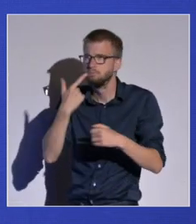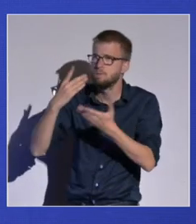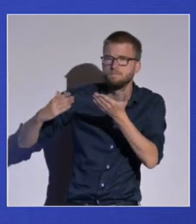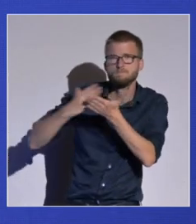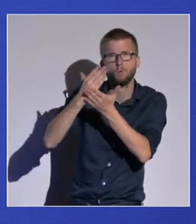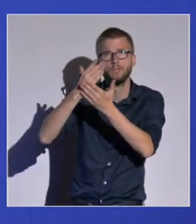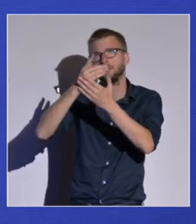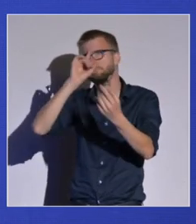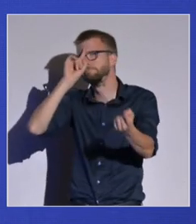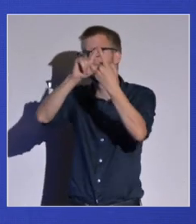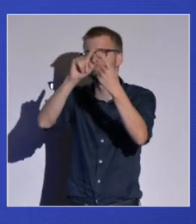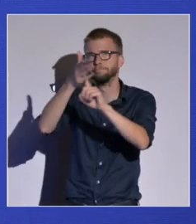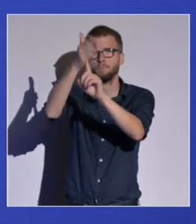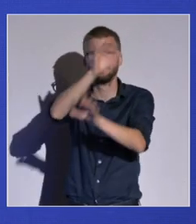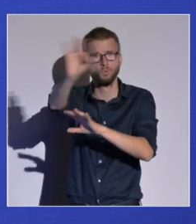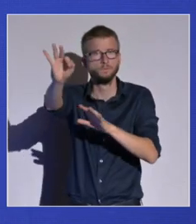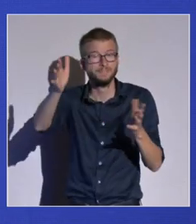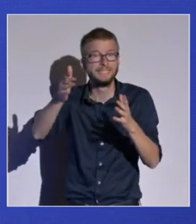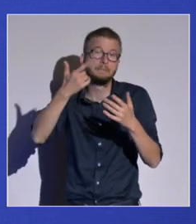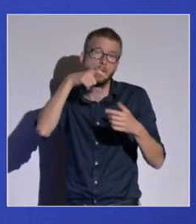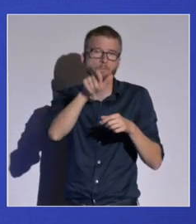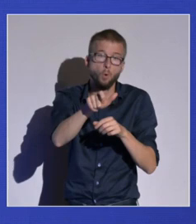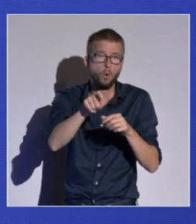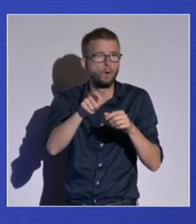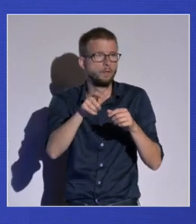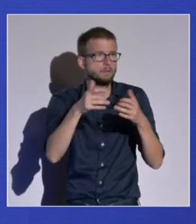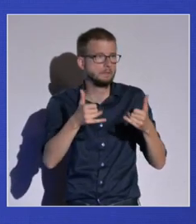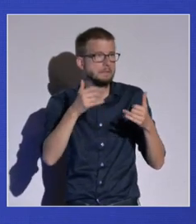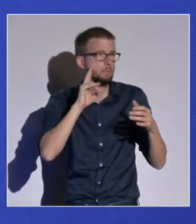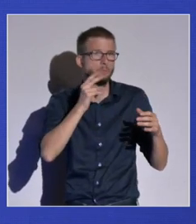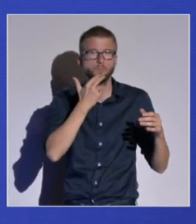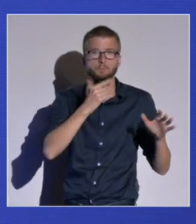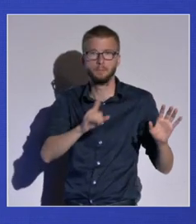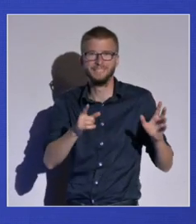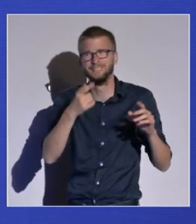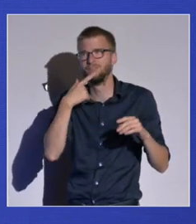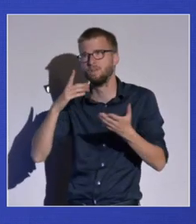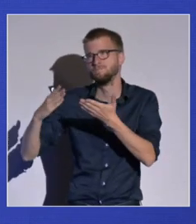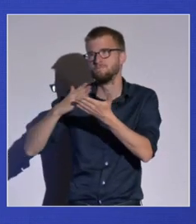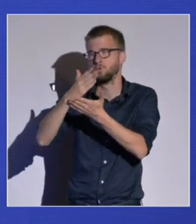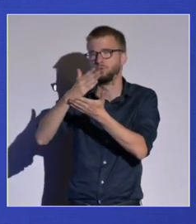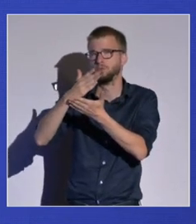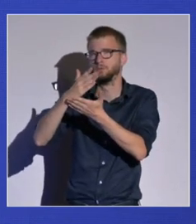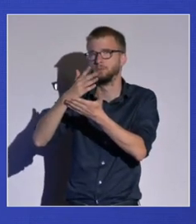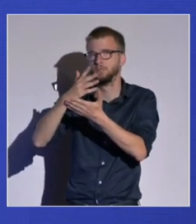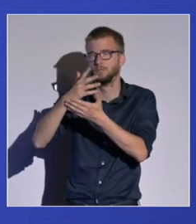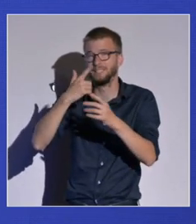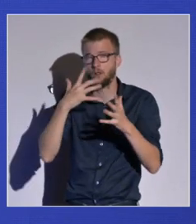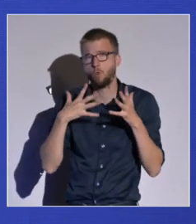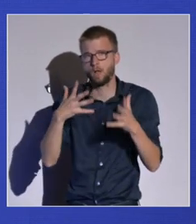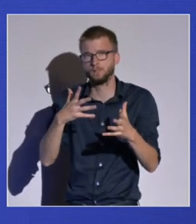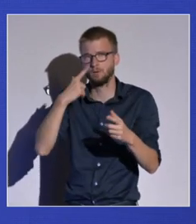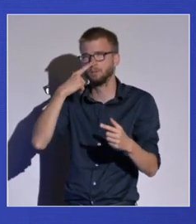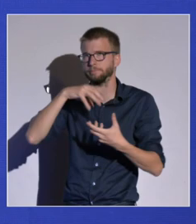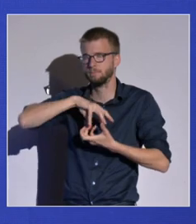français. Et si vous me permettez d'employer un mot qui n'est pas très usité habituellement, je crois que c'est l'engagement de l'âme française que nous